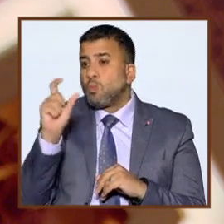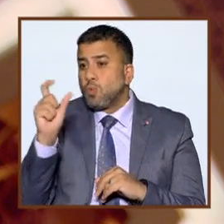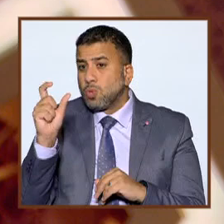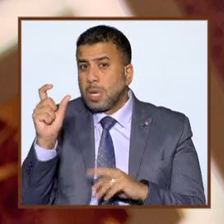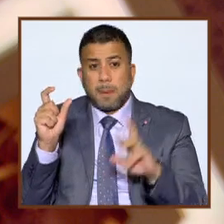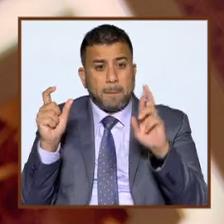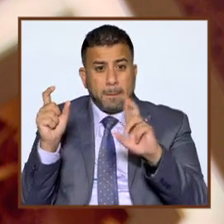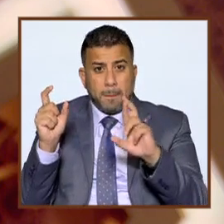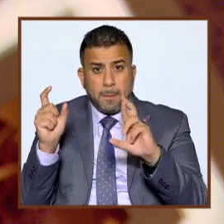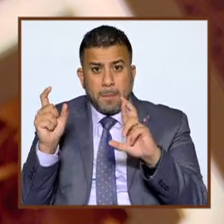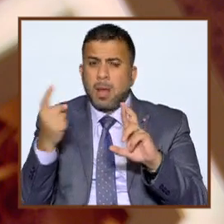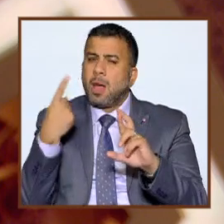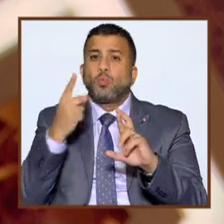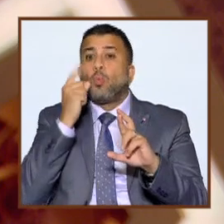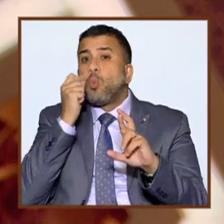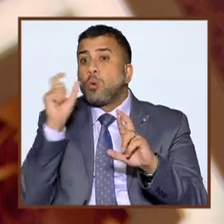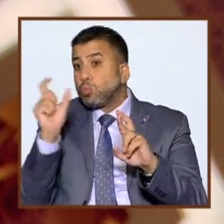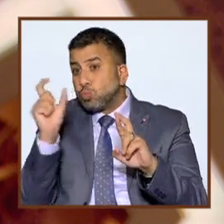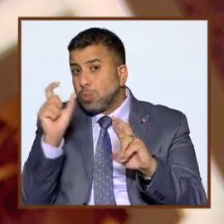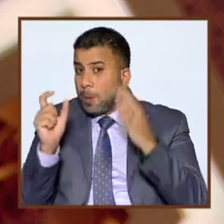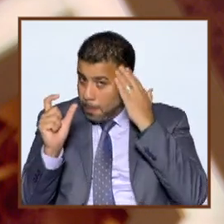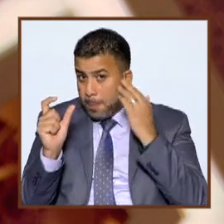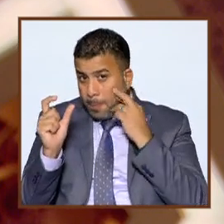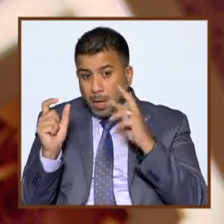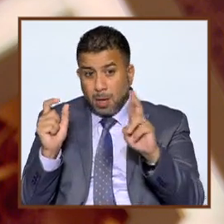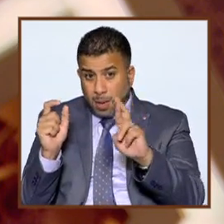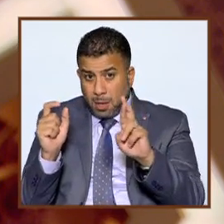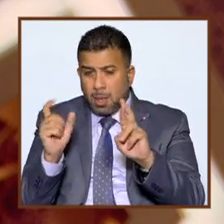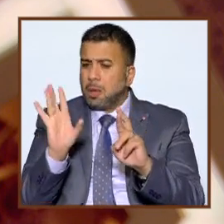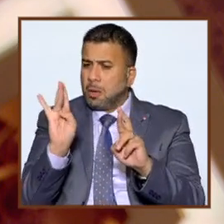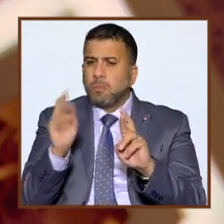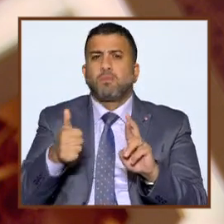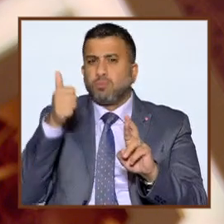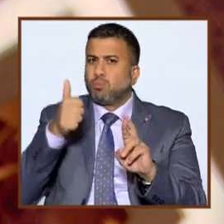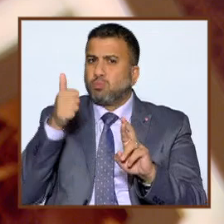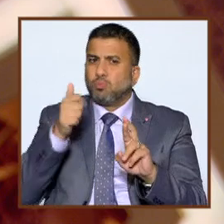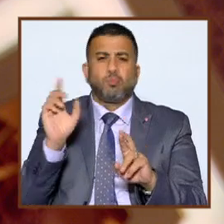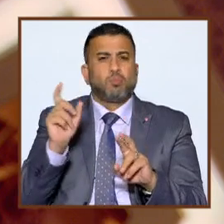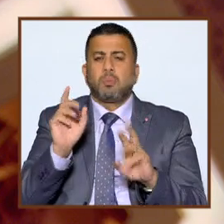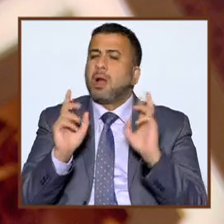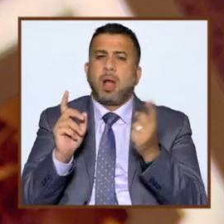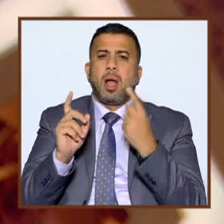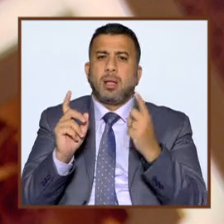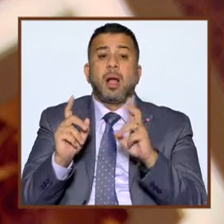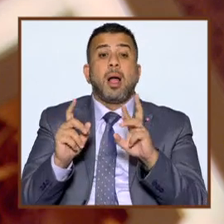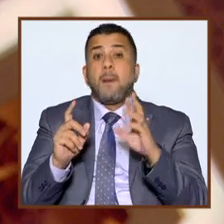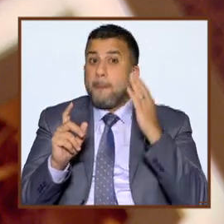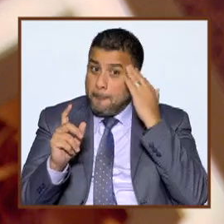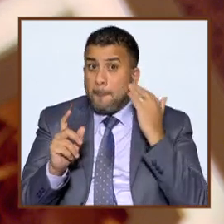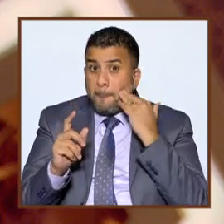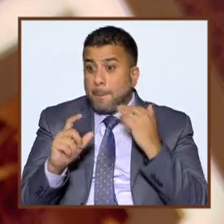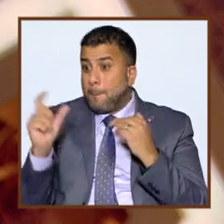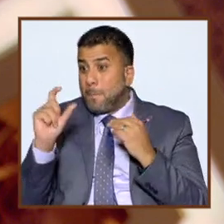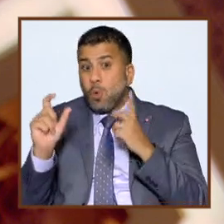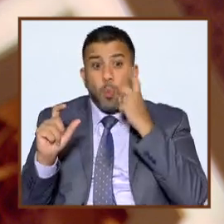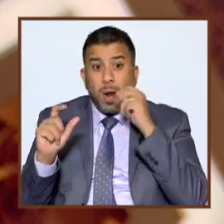اليهود والنصارى، فالشرع الإسلامي أباح للمسلم أن يتزوج الكتابية وليس العكس.